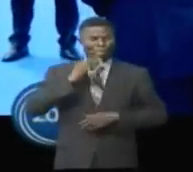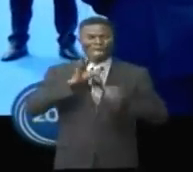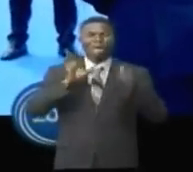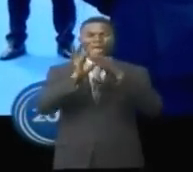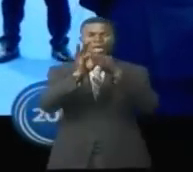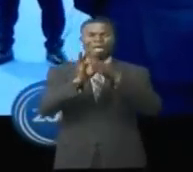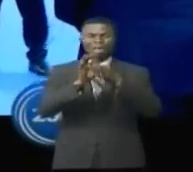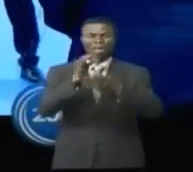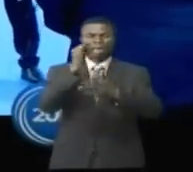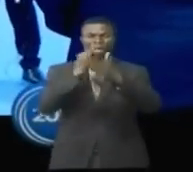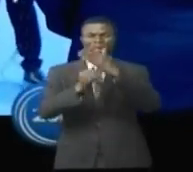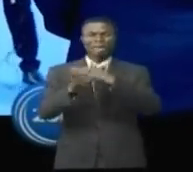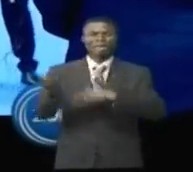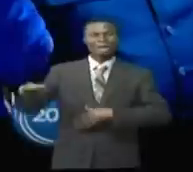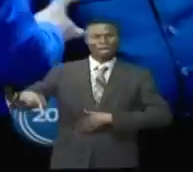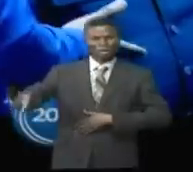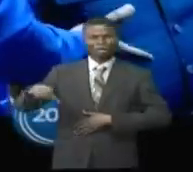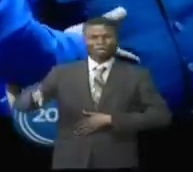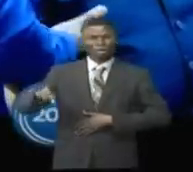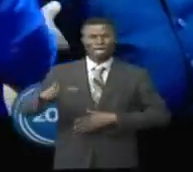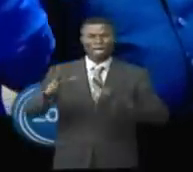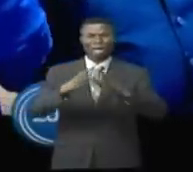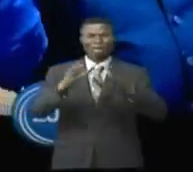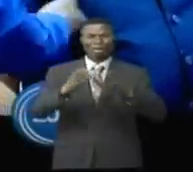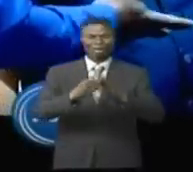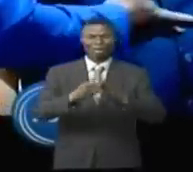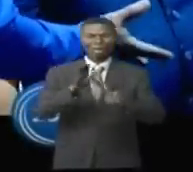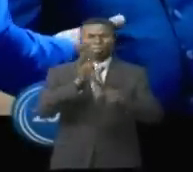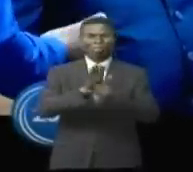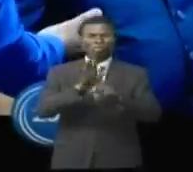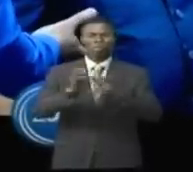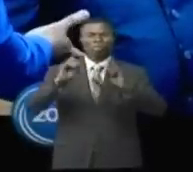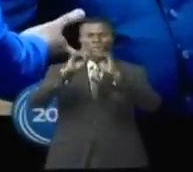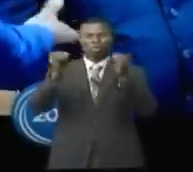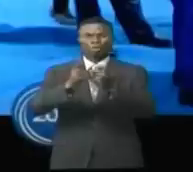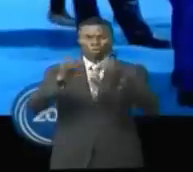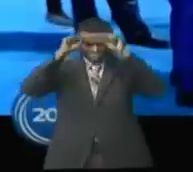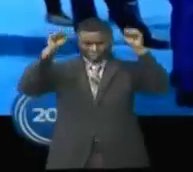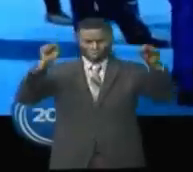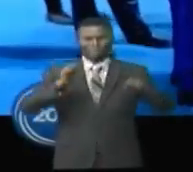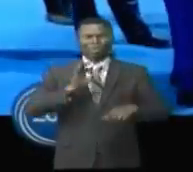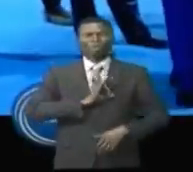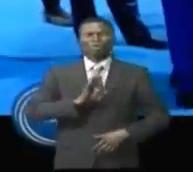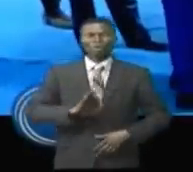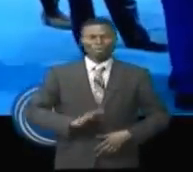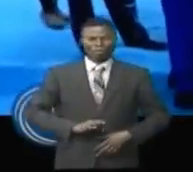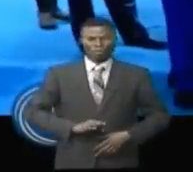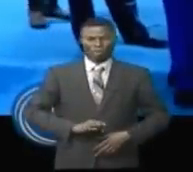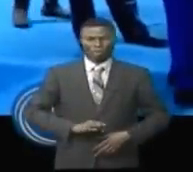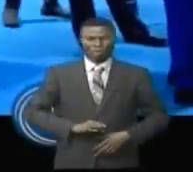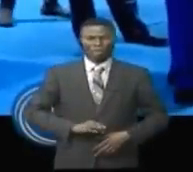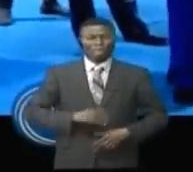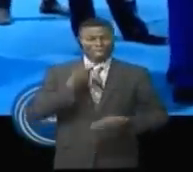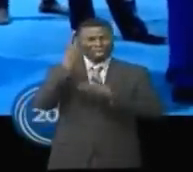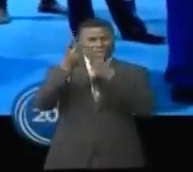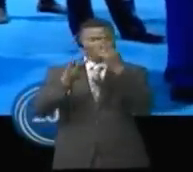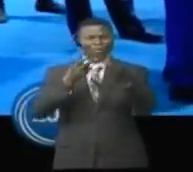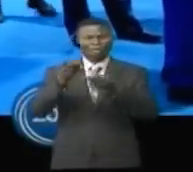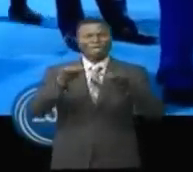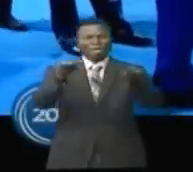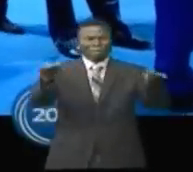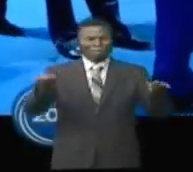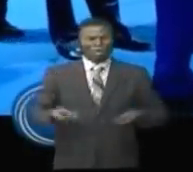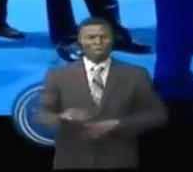Coopération et de l'Intégration régionale, accompagné d'une importante délégation de la présidence de la République qui a successivement visité les